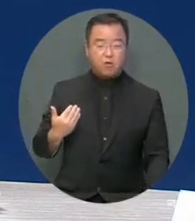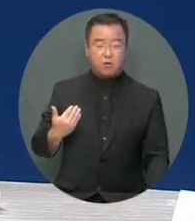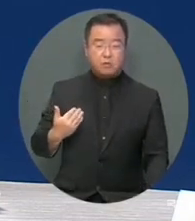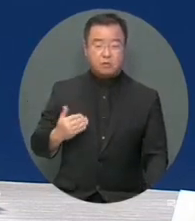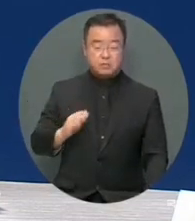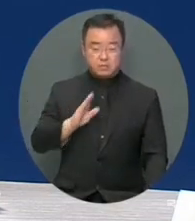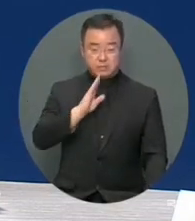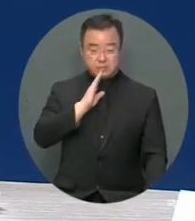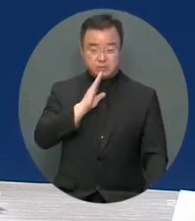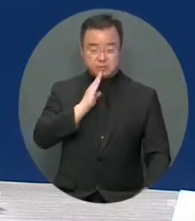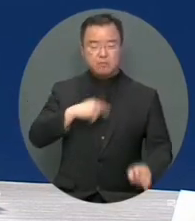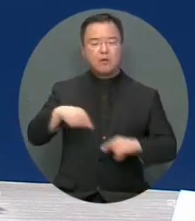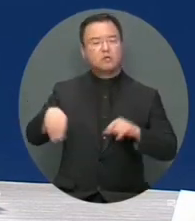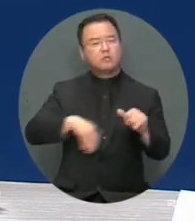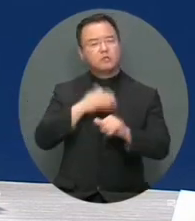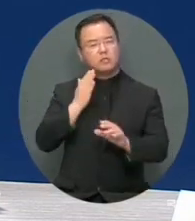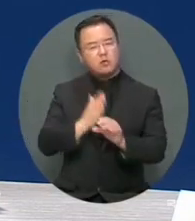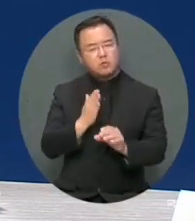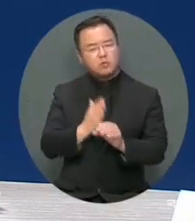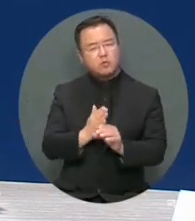실제로 정치 현실에서